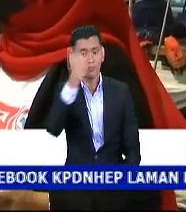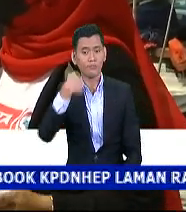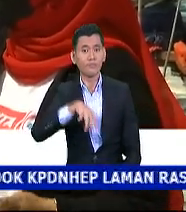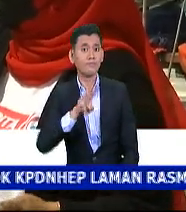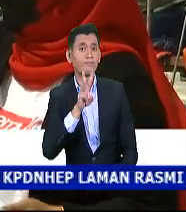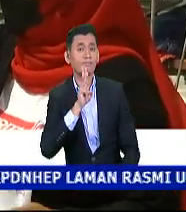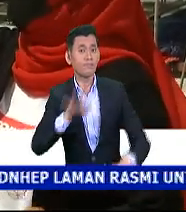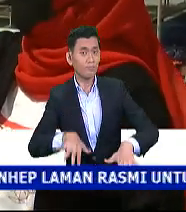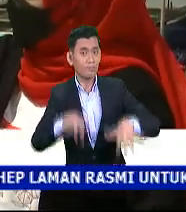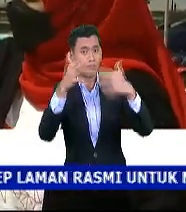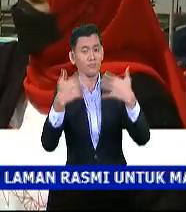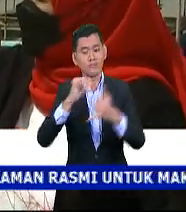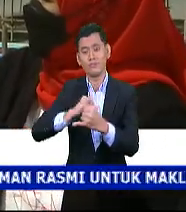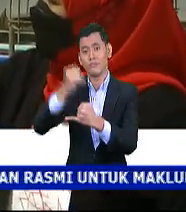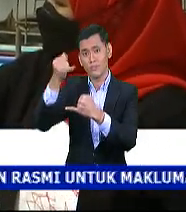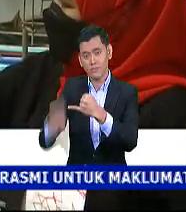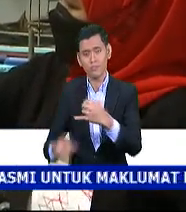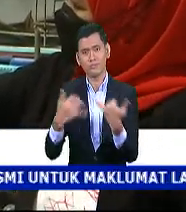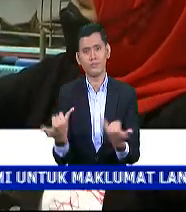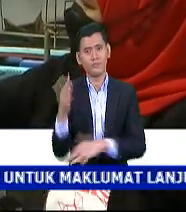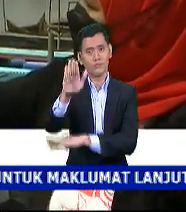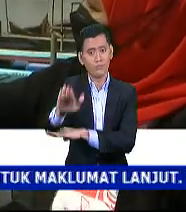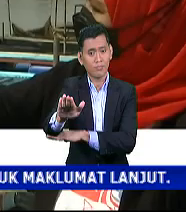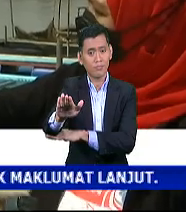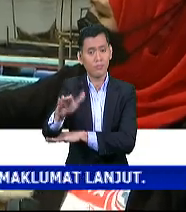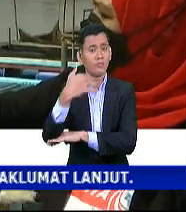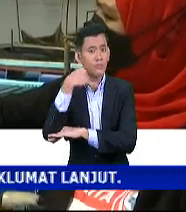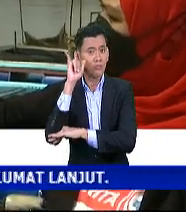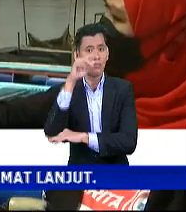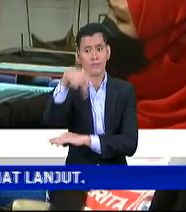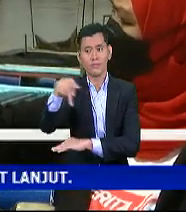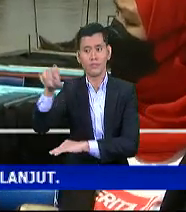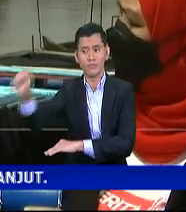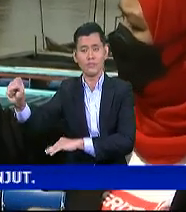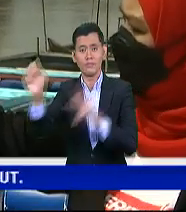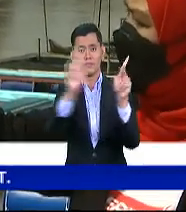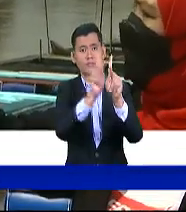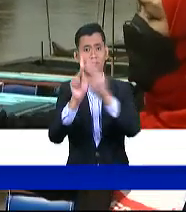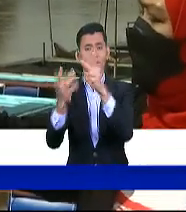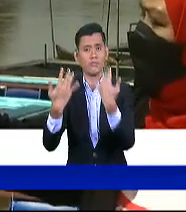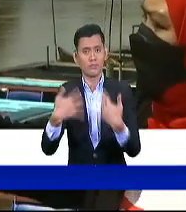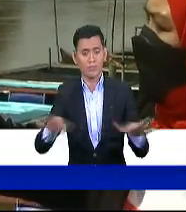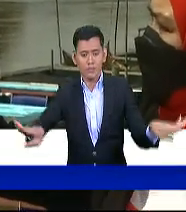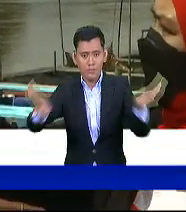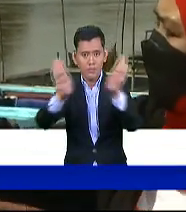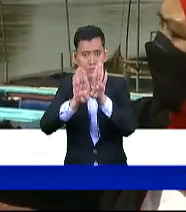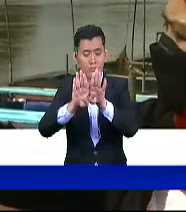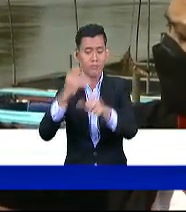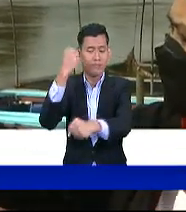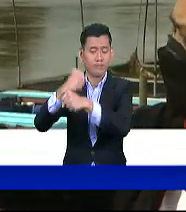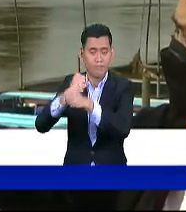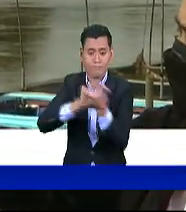di Muar telah pun berakhir. Alhamdulillah, petang semalam PPS terakhir di Kampung Jauh telah pun ditutup dan